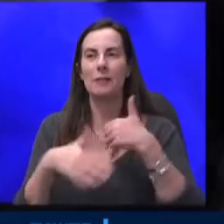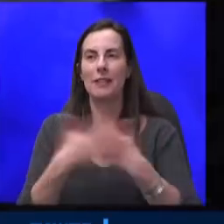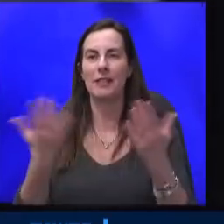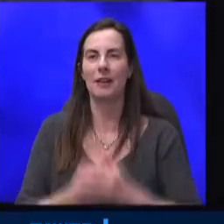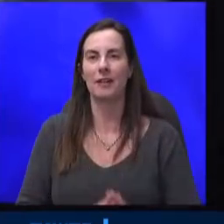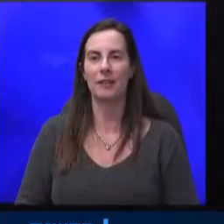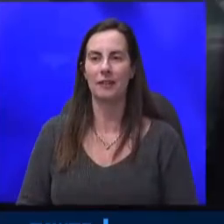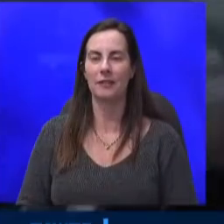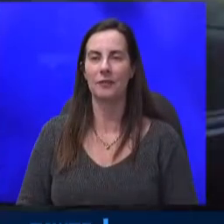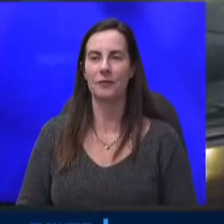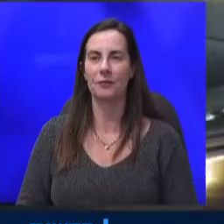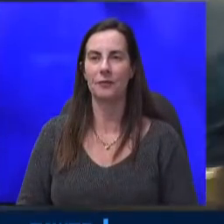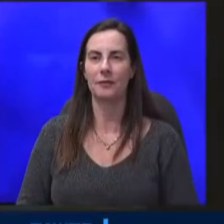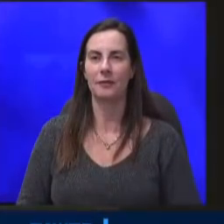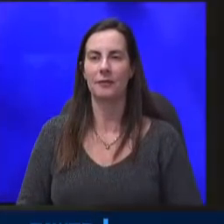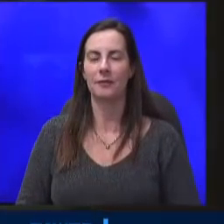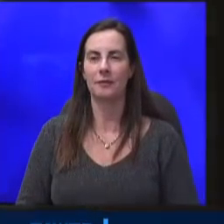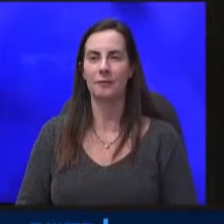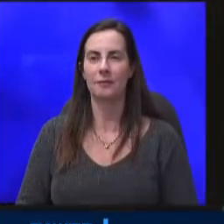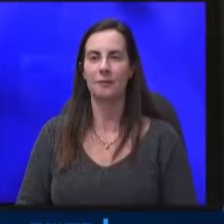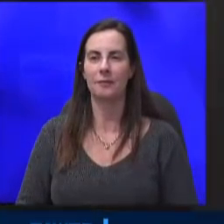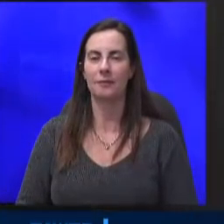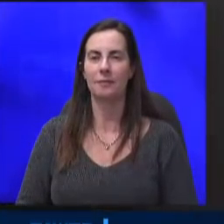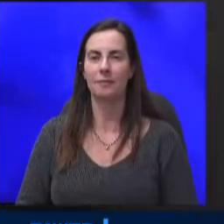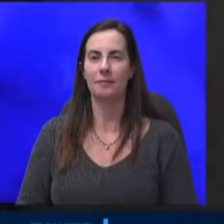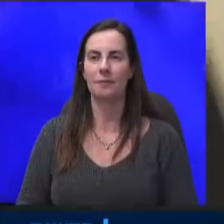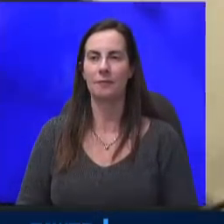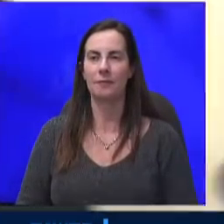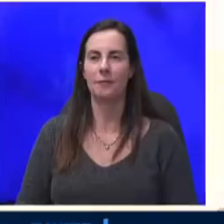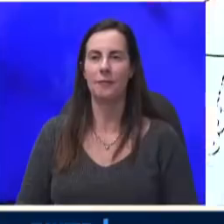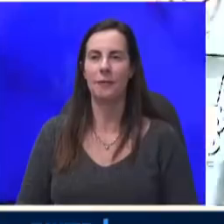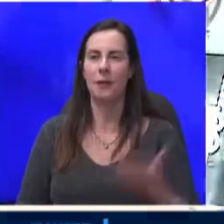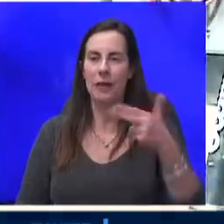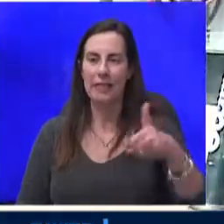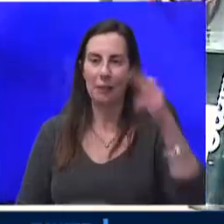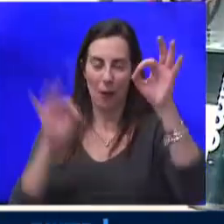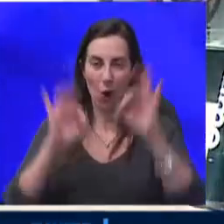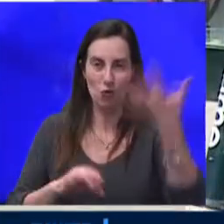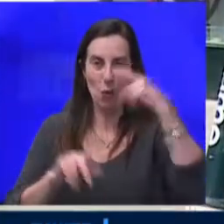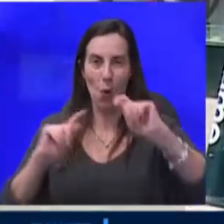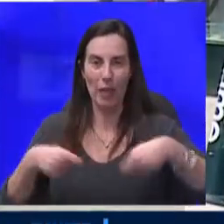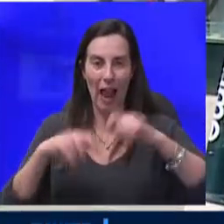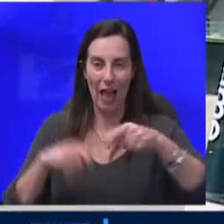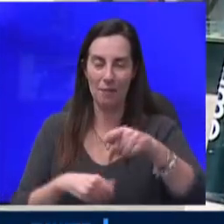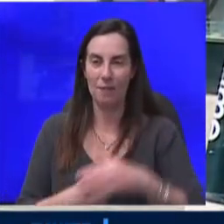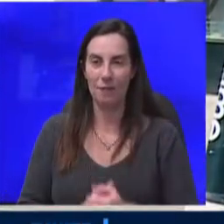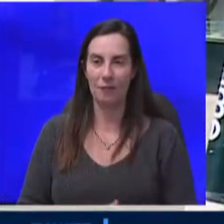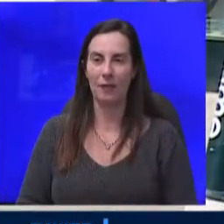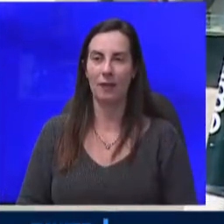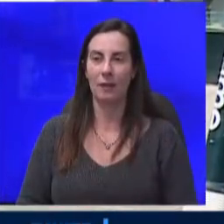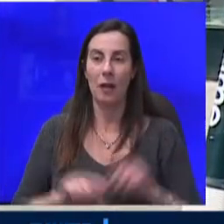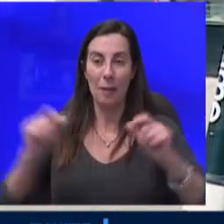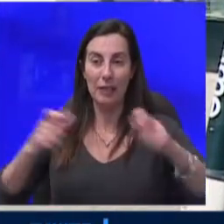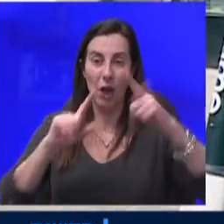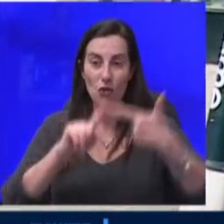שלום. מה שלומך? הוא פעם שברה צילם אותי בחנות שלי, שהיה פה נעליים. בסגר השני, בן עוד ניסה